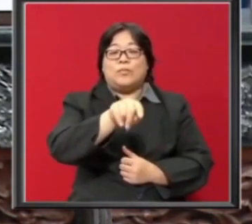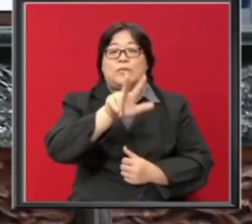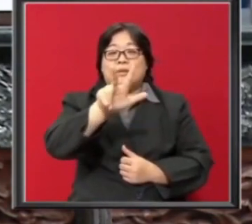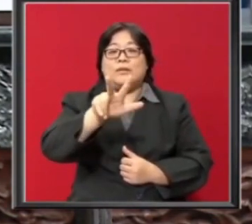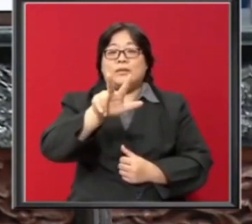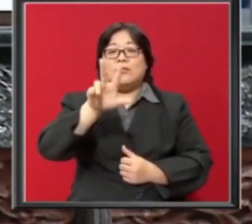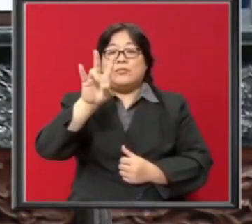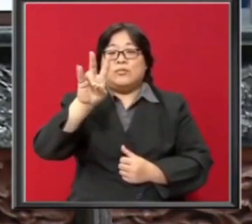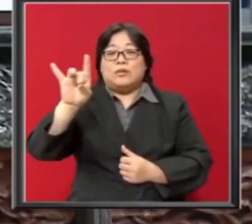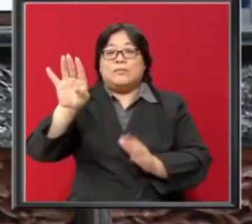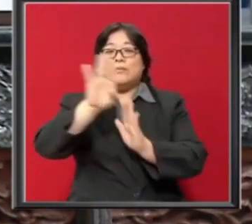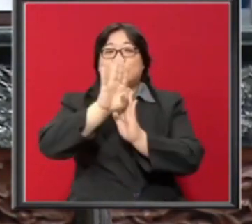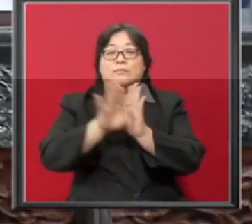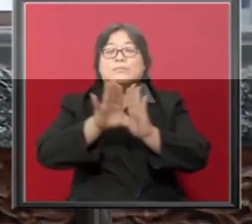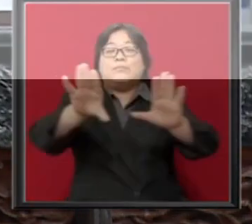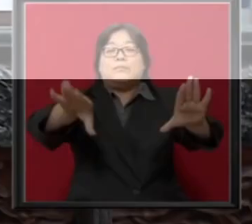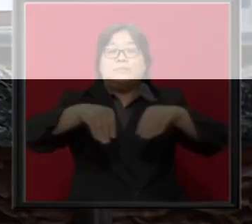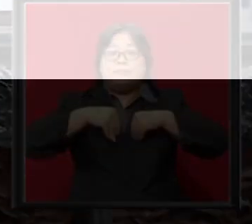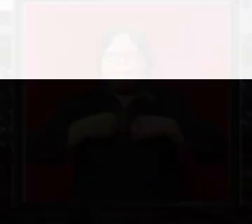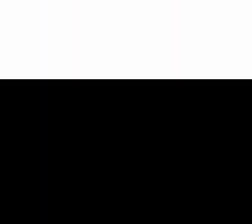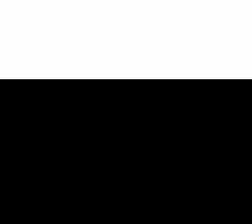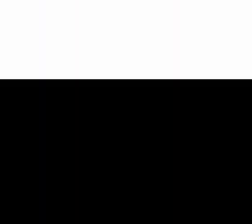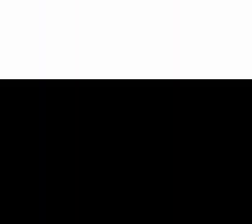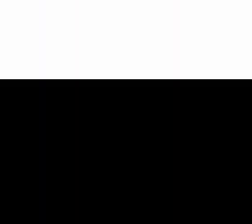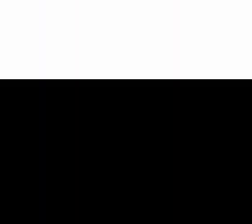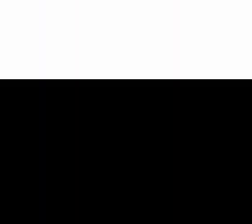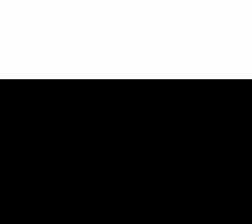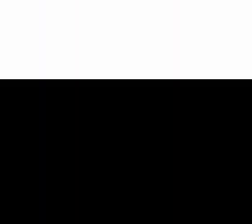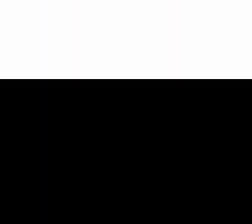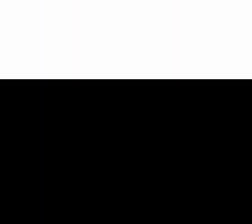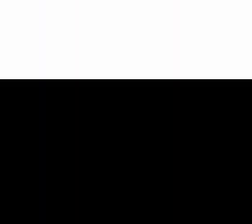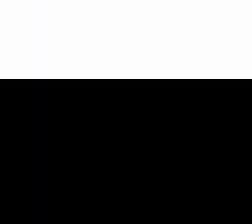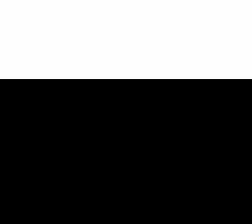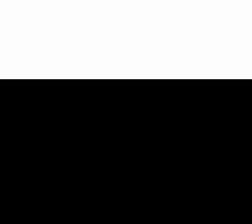20378 pilih Hi Ho